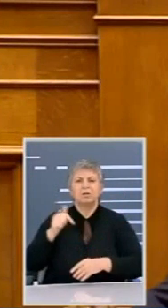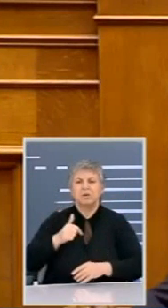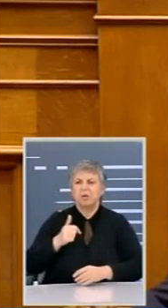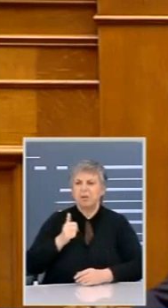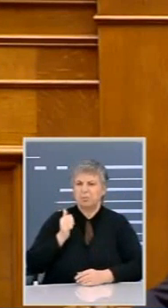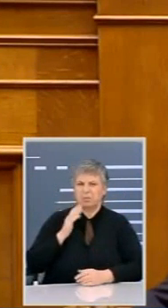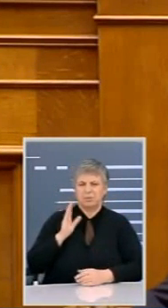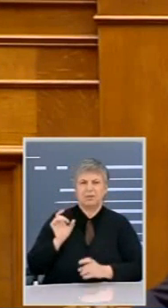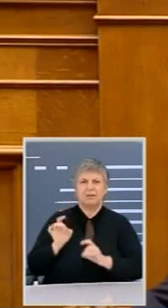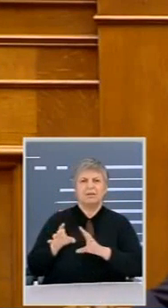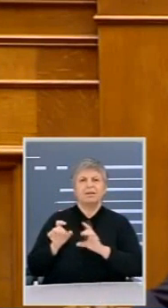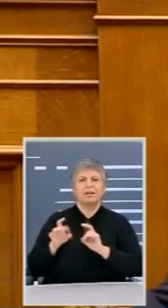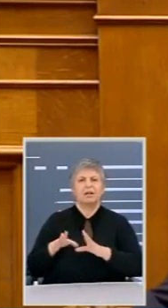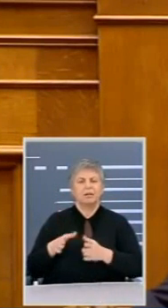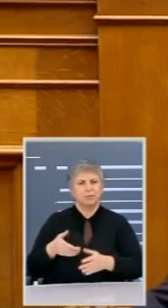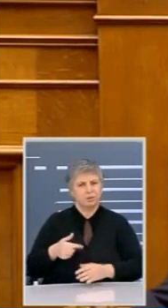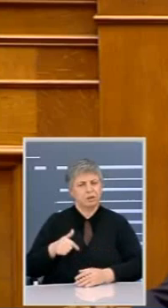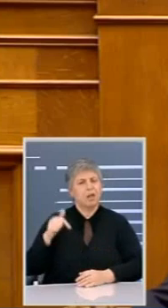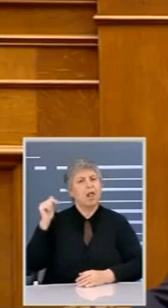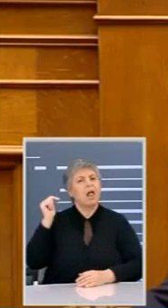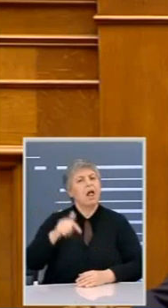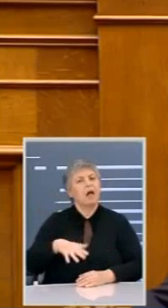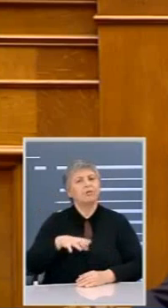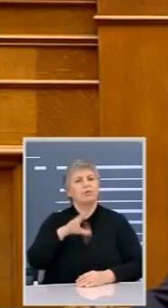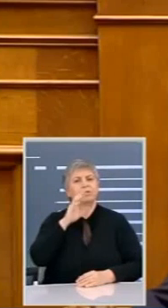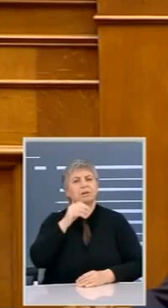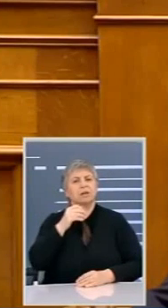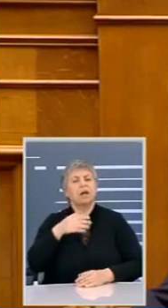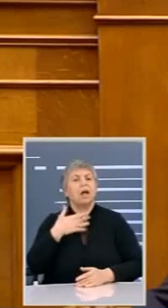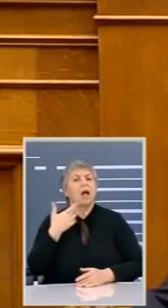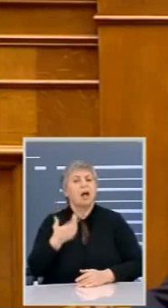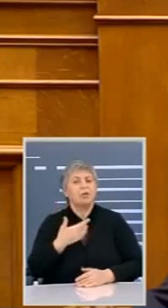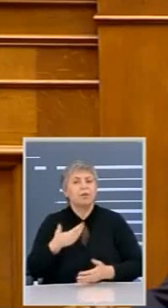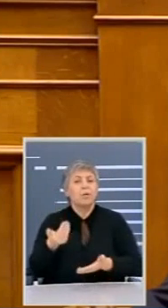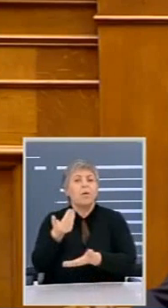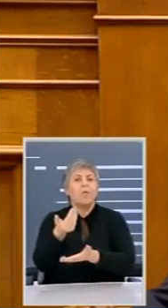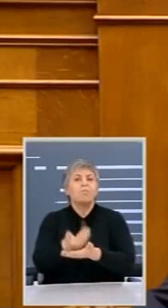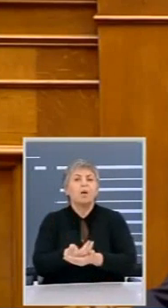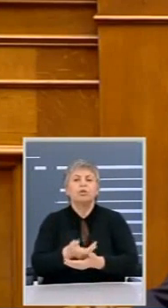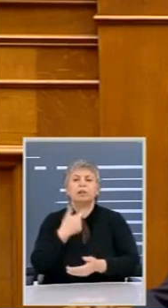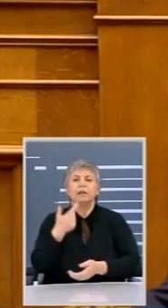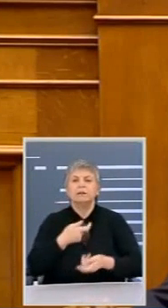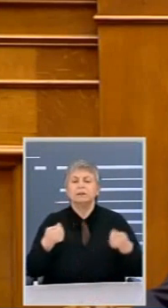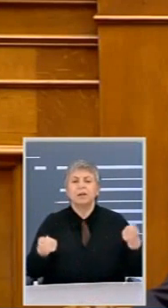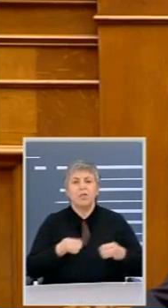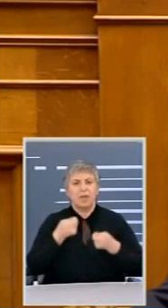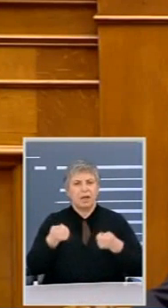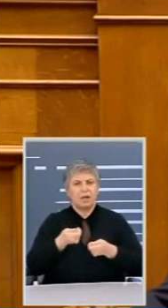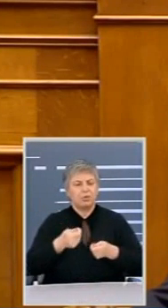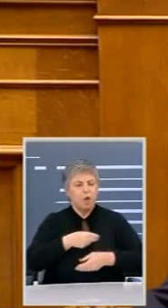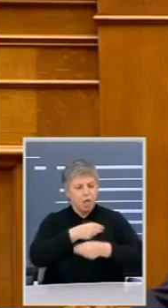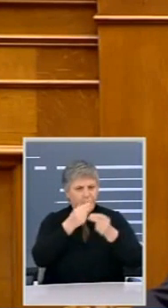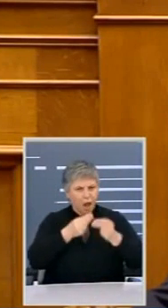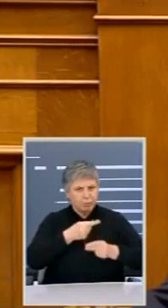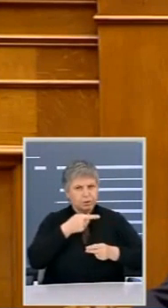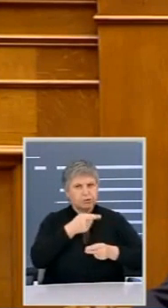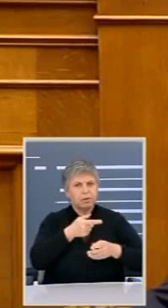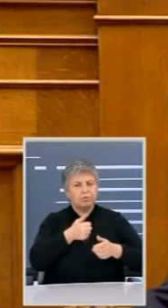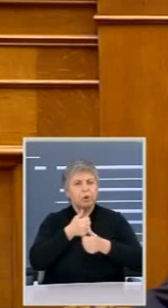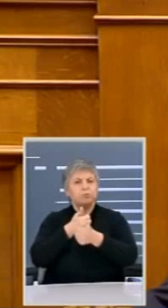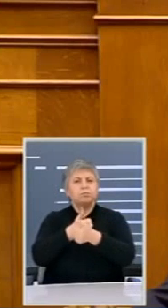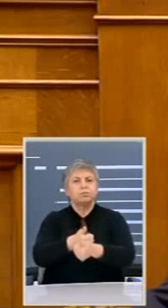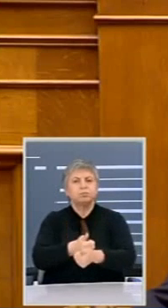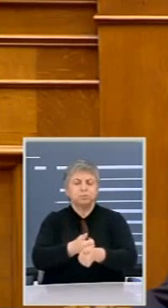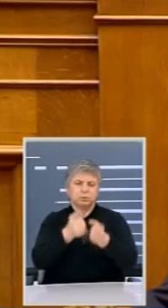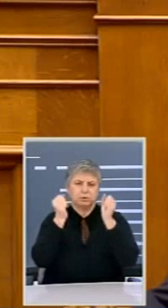ενημέρωσης εκθίαζαν συγκεκριμένες καταστροφικές για τη χώρα μας πολιτικές με σκοπό τη διατήρηση στην εξουσία